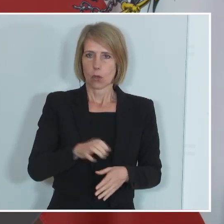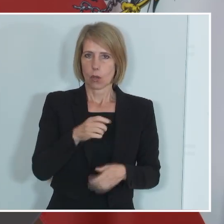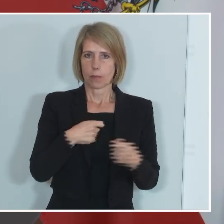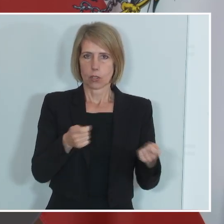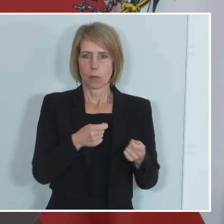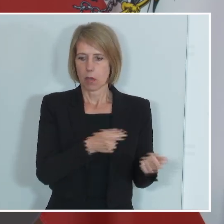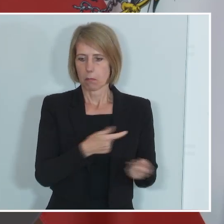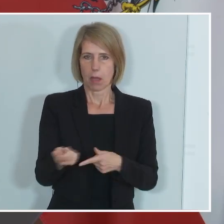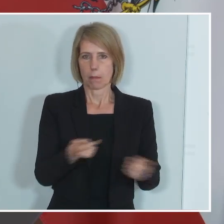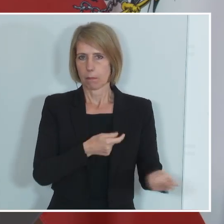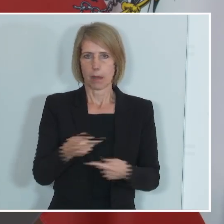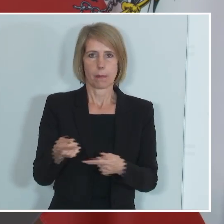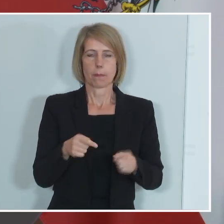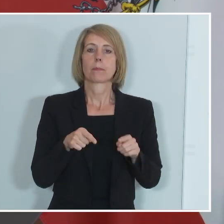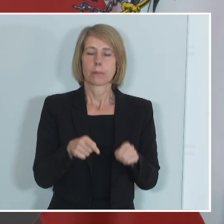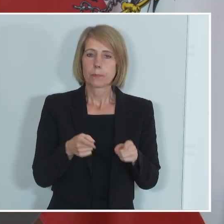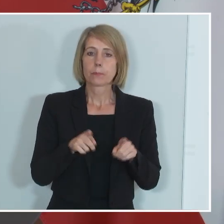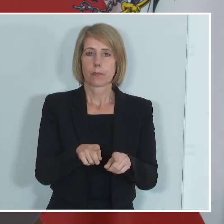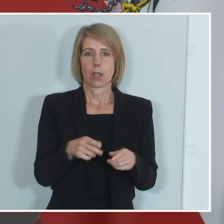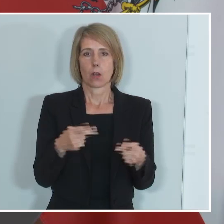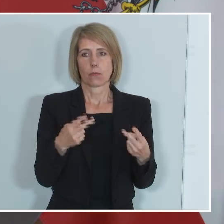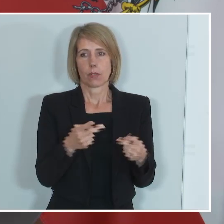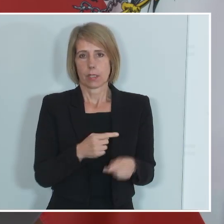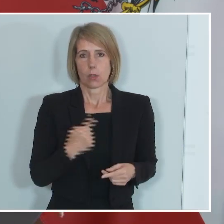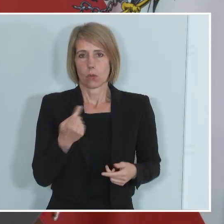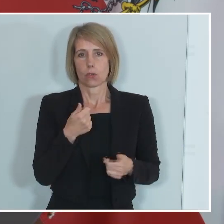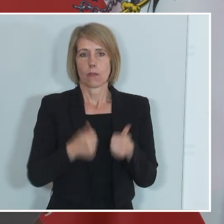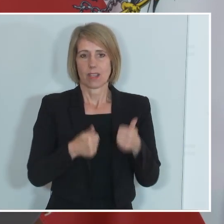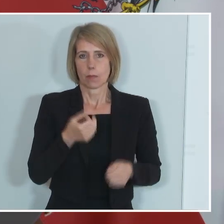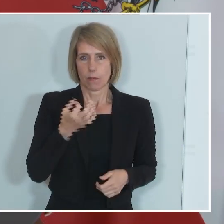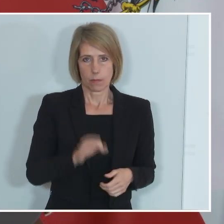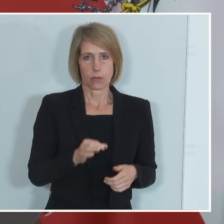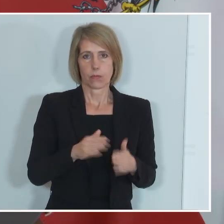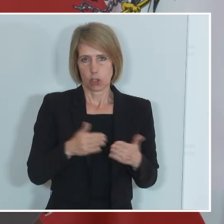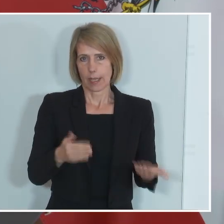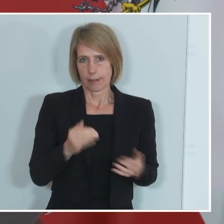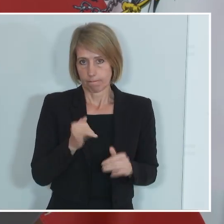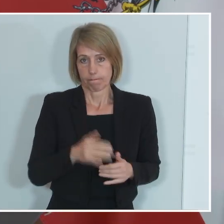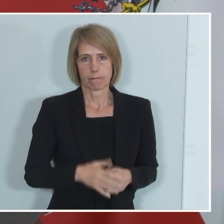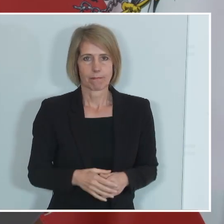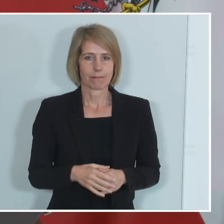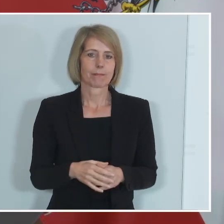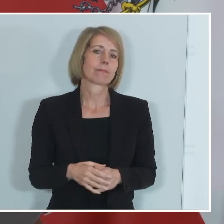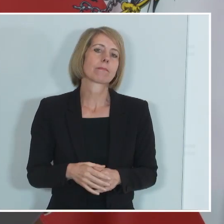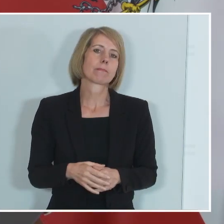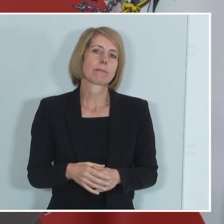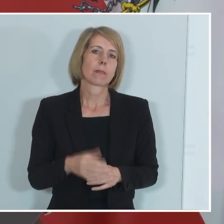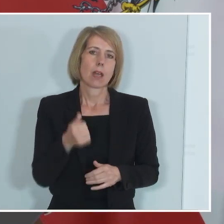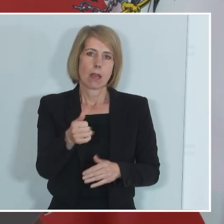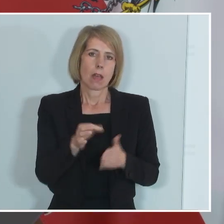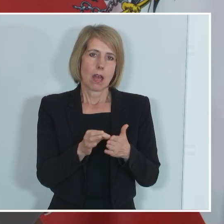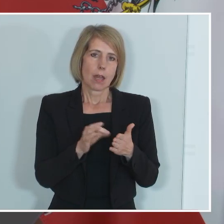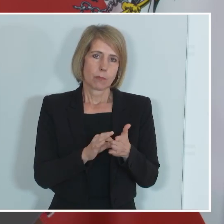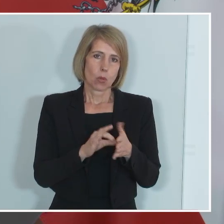Markt geschwemmt werden und natürlich auch uns und der Wettbewerbsfähigkeit dann schaden. Ein Punkt